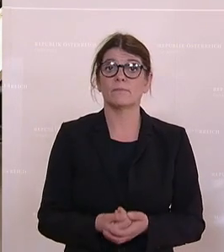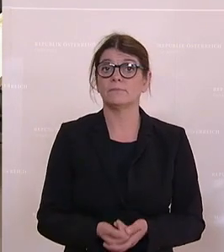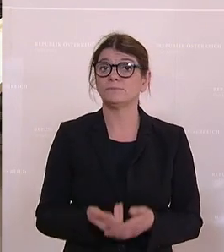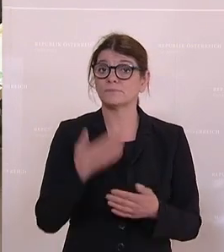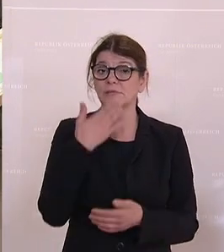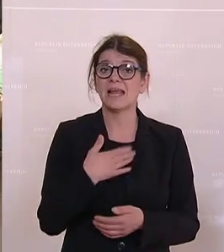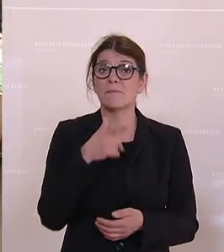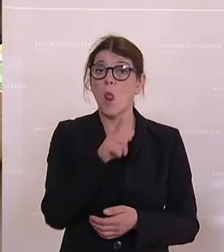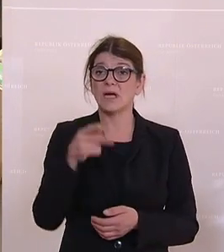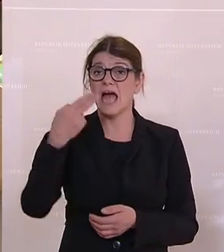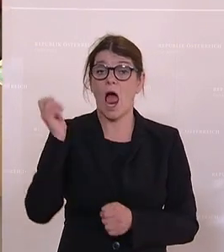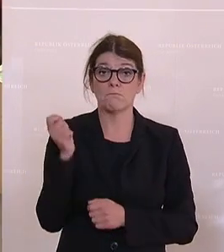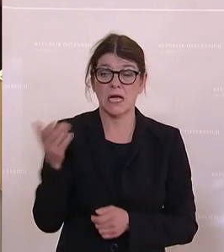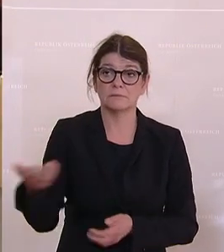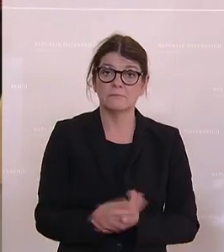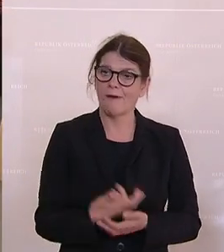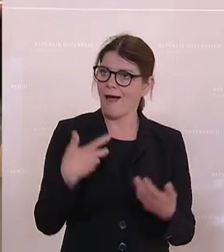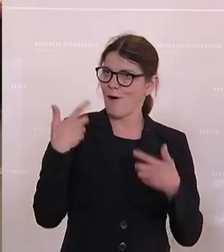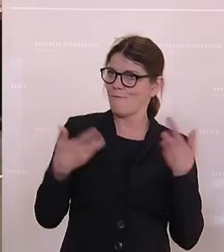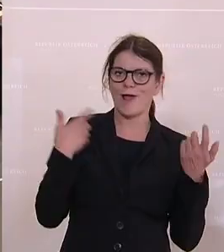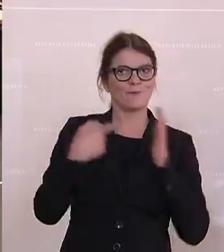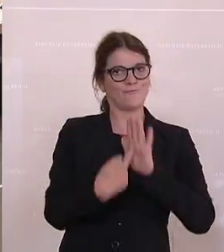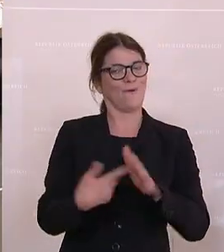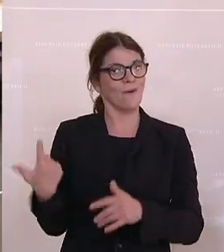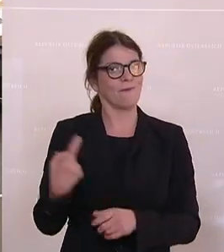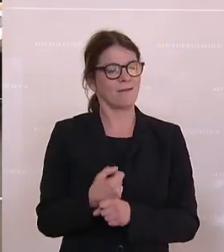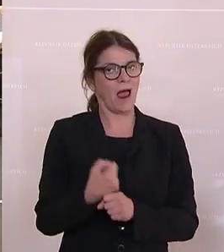weitergebracht habe. Es gab nur ein Klimaschutzgesetz, das wirkungslos war.